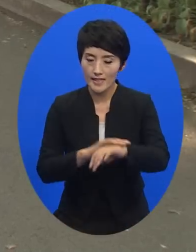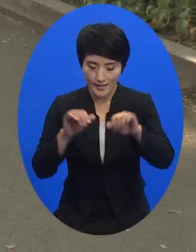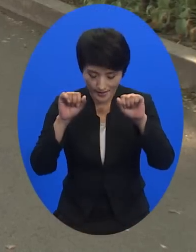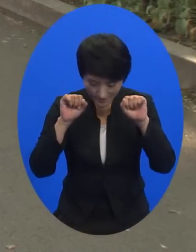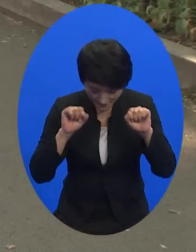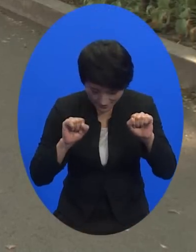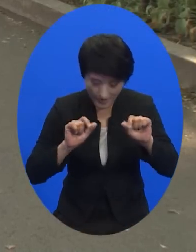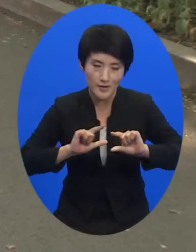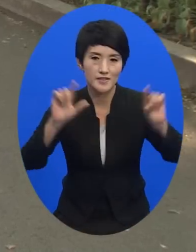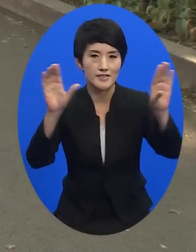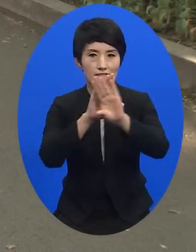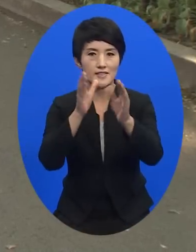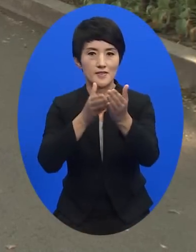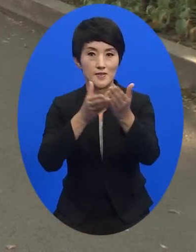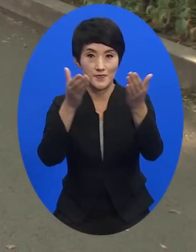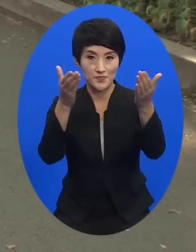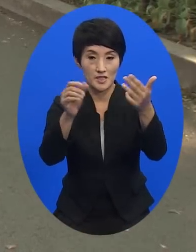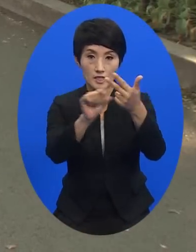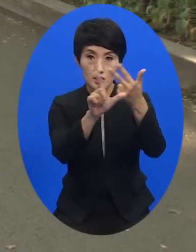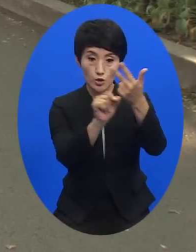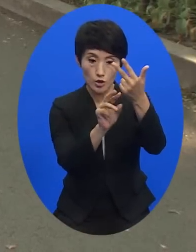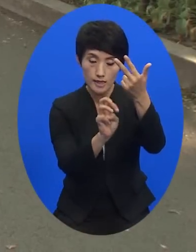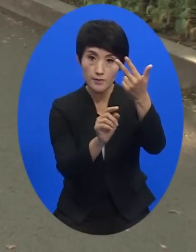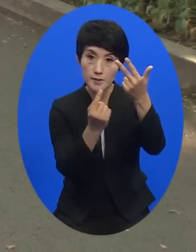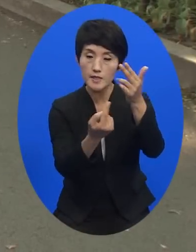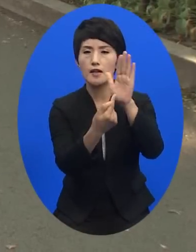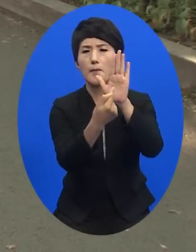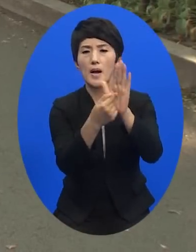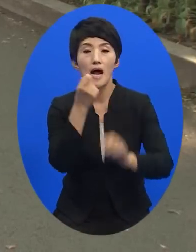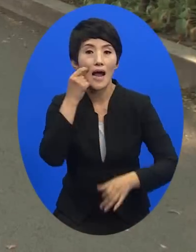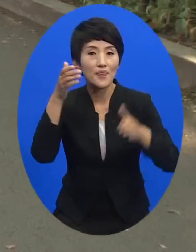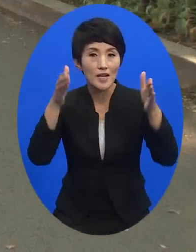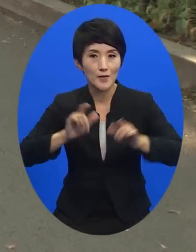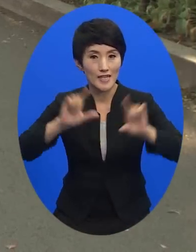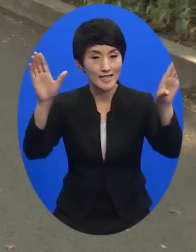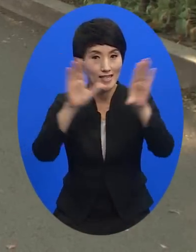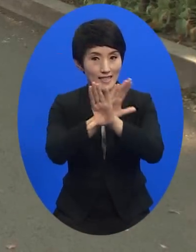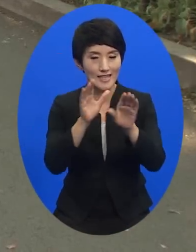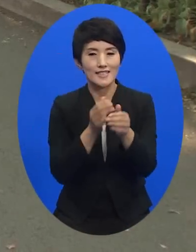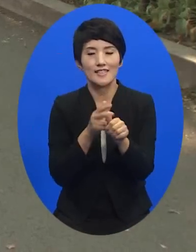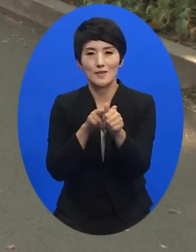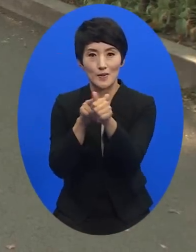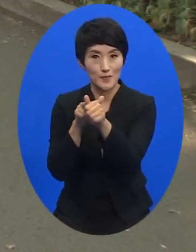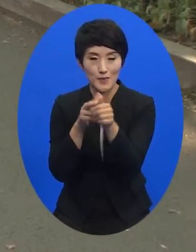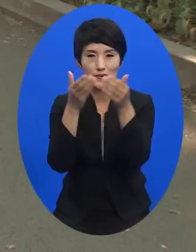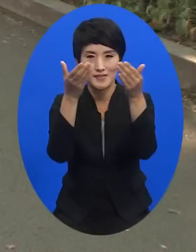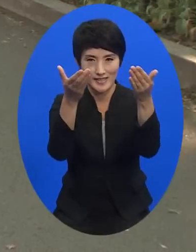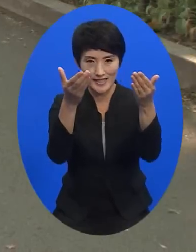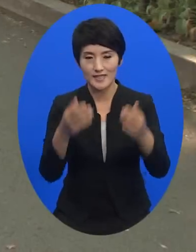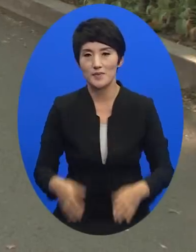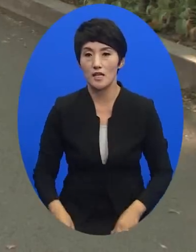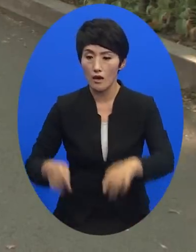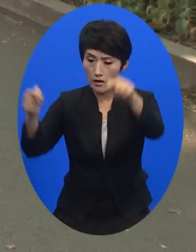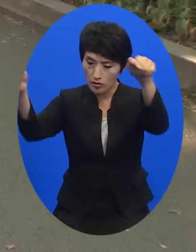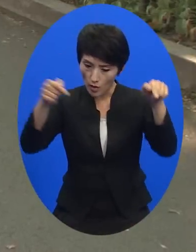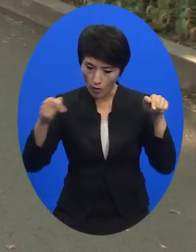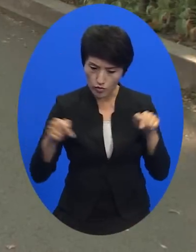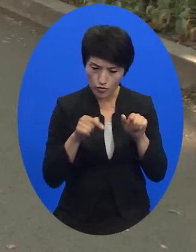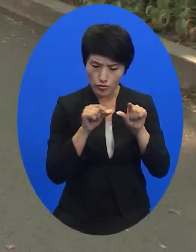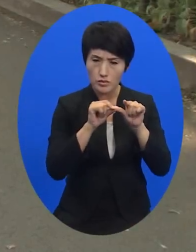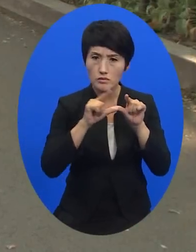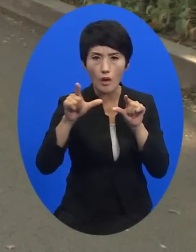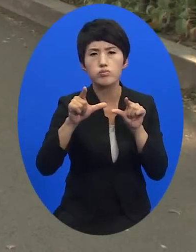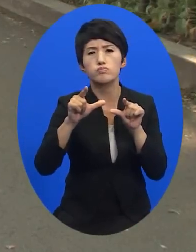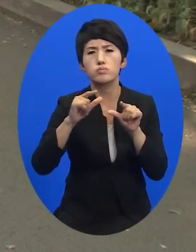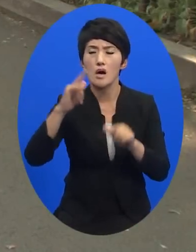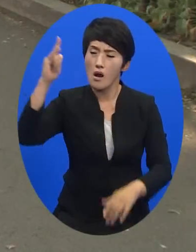안녕하세요. 날씨온 이화정입니다. 7월 31일에 발표된 1개월 날씨 전망 전해드리겠습니다. 전국 대부분 지역에